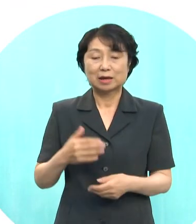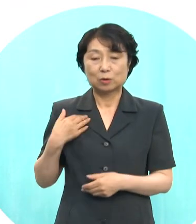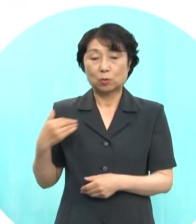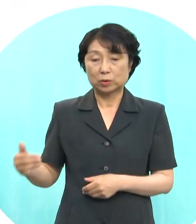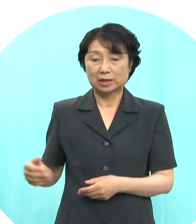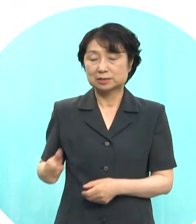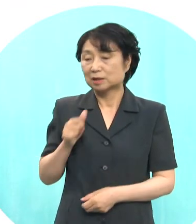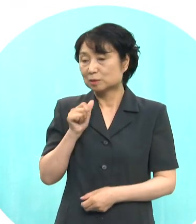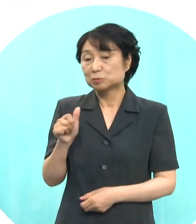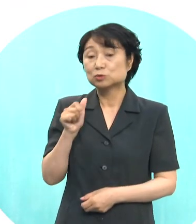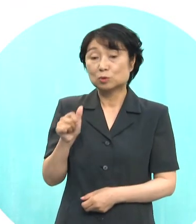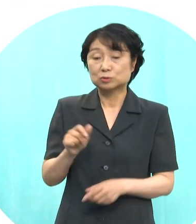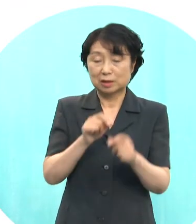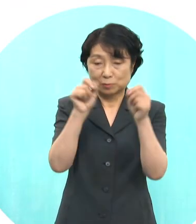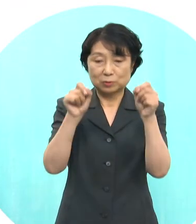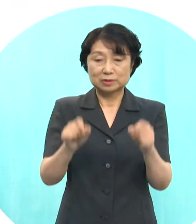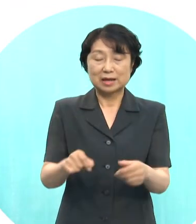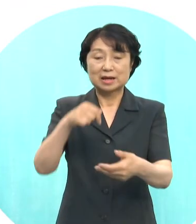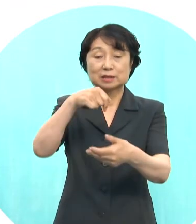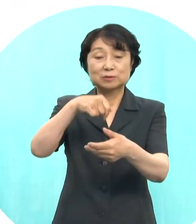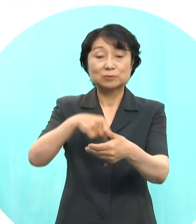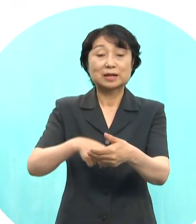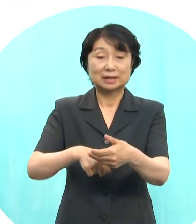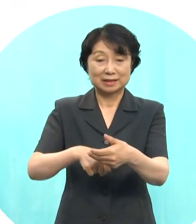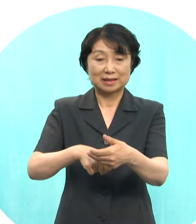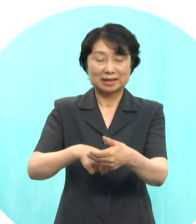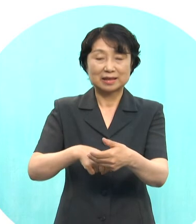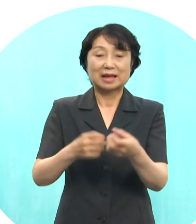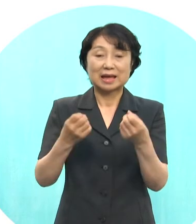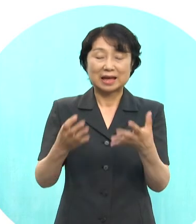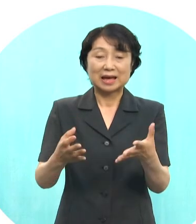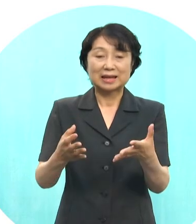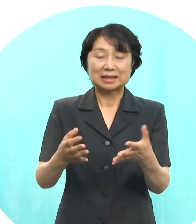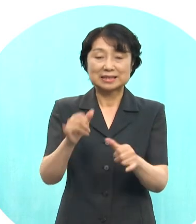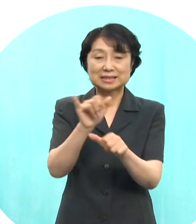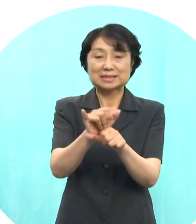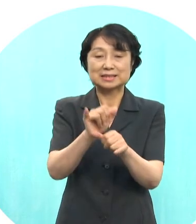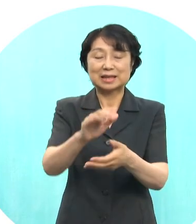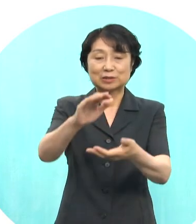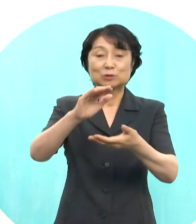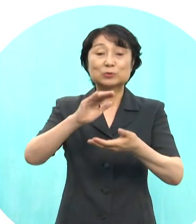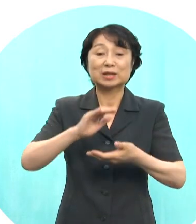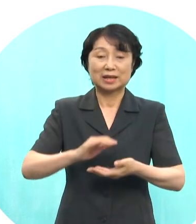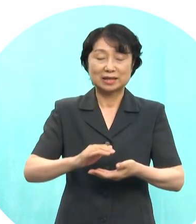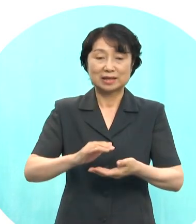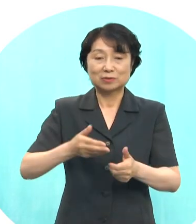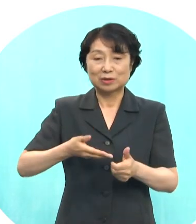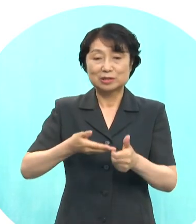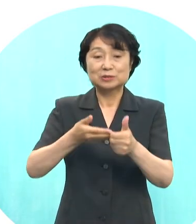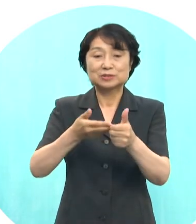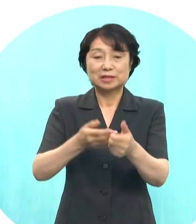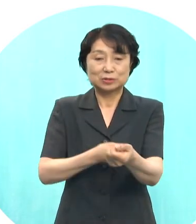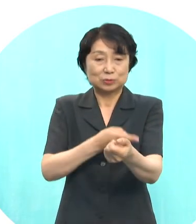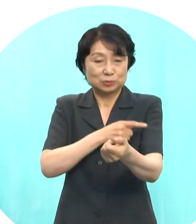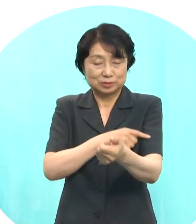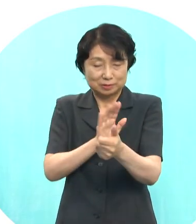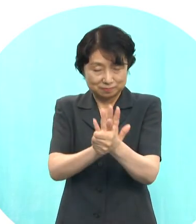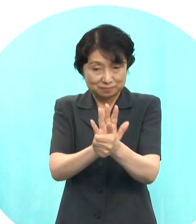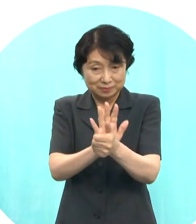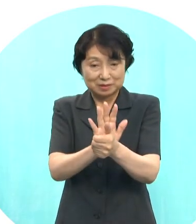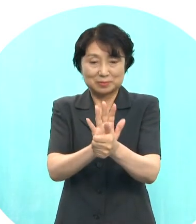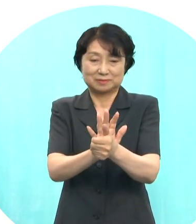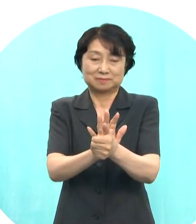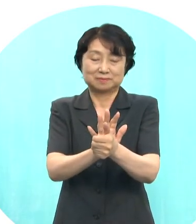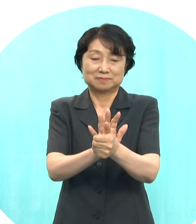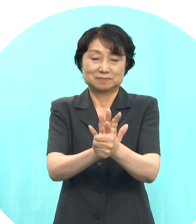高齢化や後継者不足が問題になる中で、新しい人材の受け入れや育成にも力を入れ